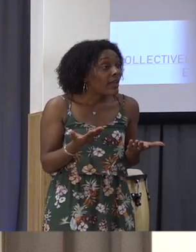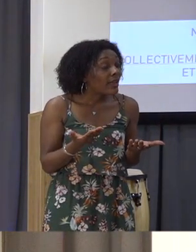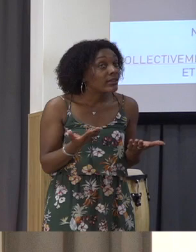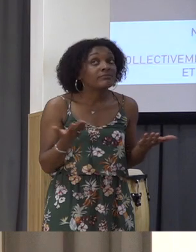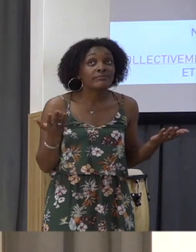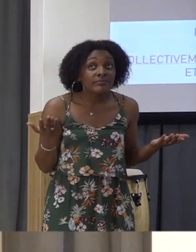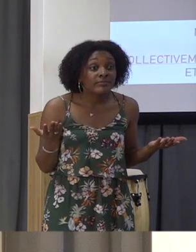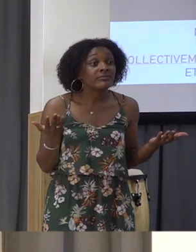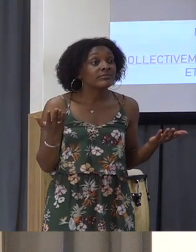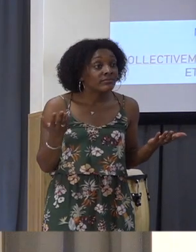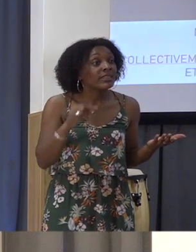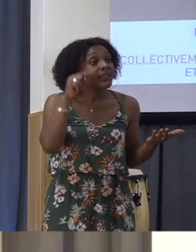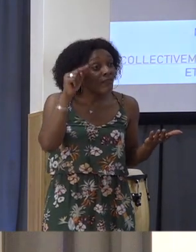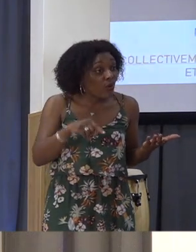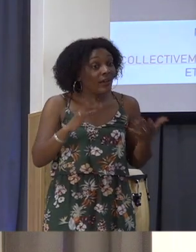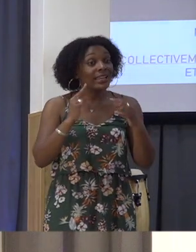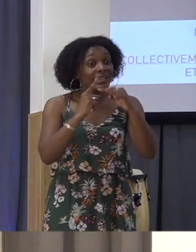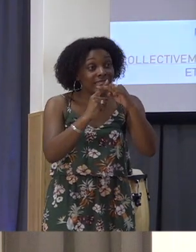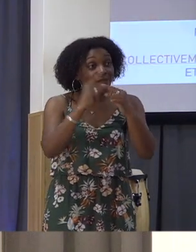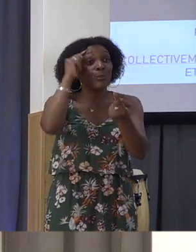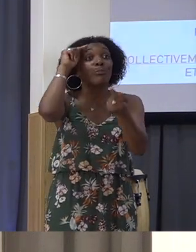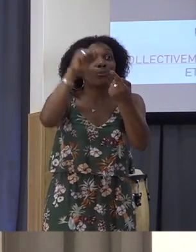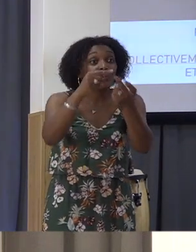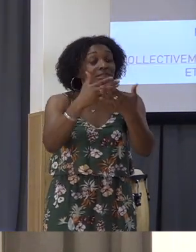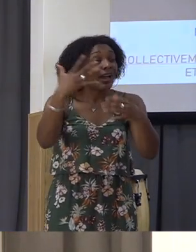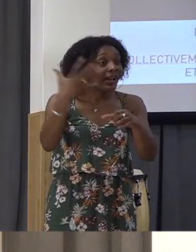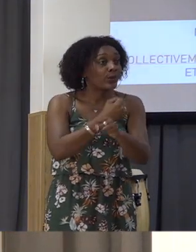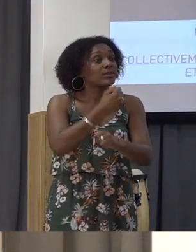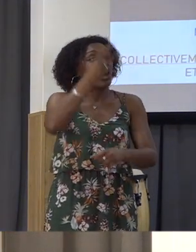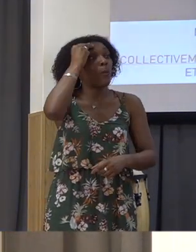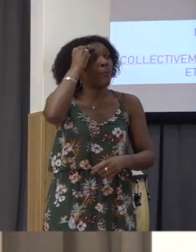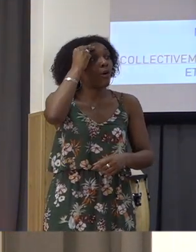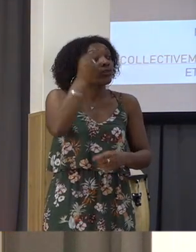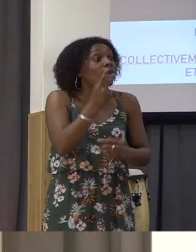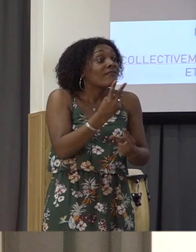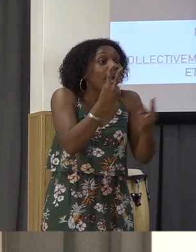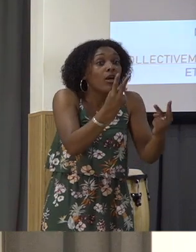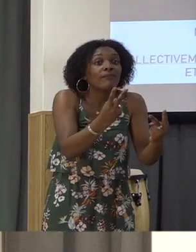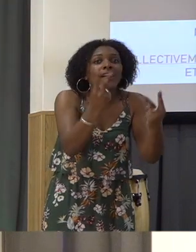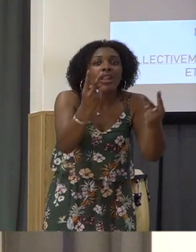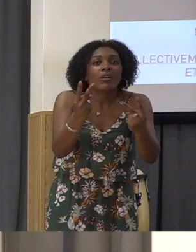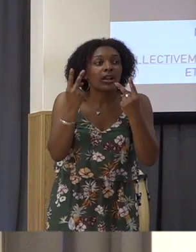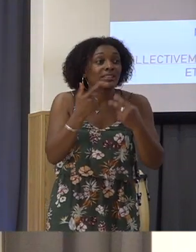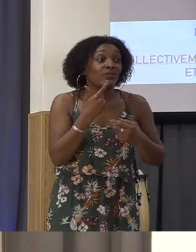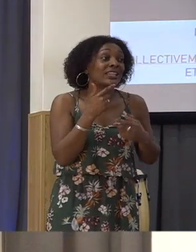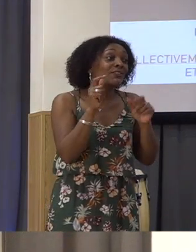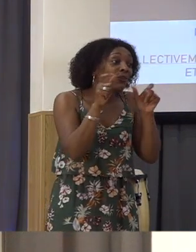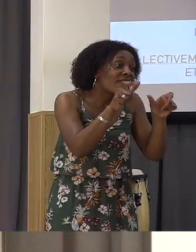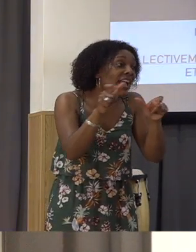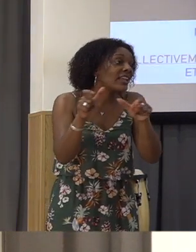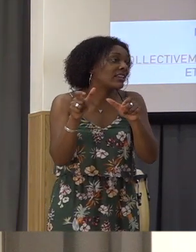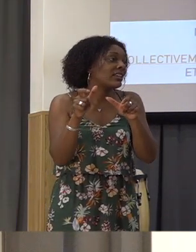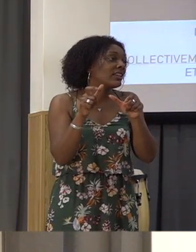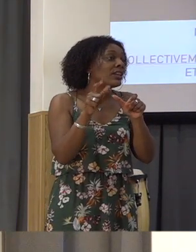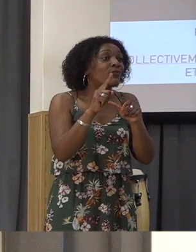arriver à ce but. Si d'une part, collectivement, on veille à ce que personne ne